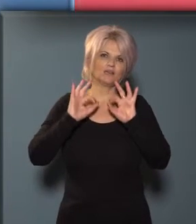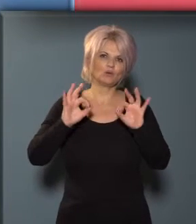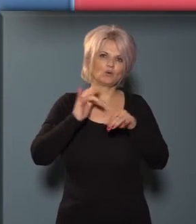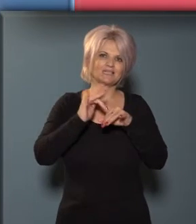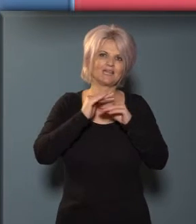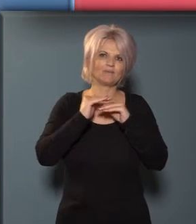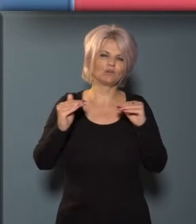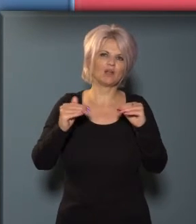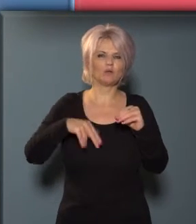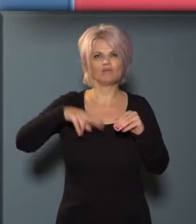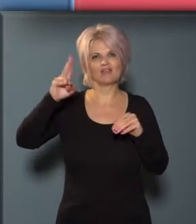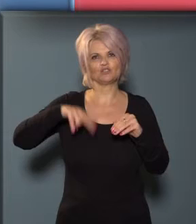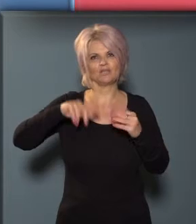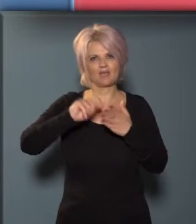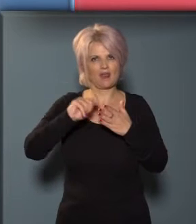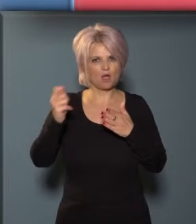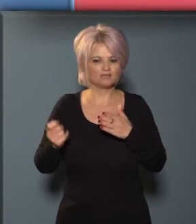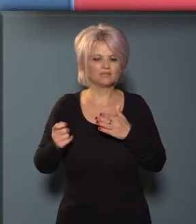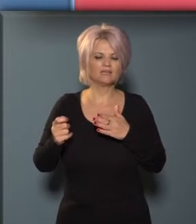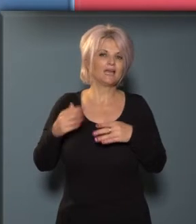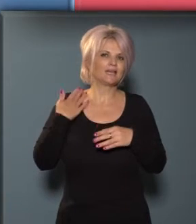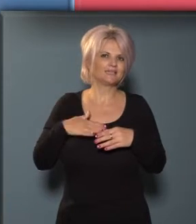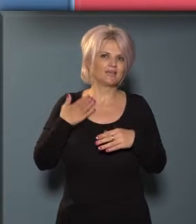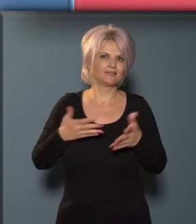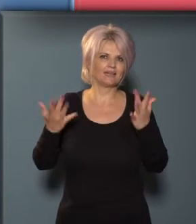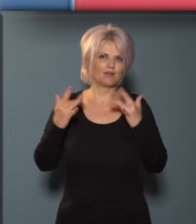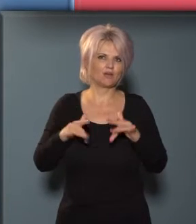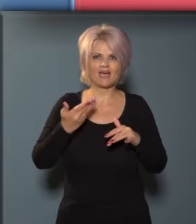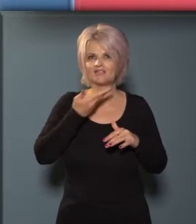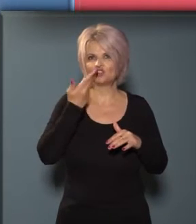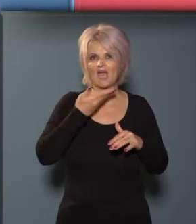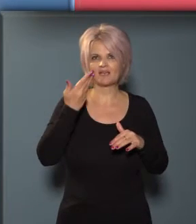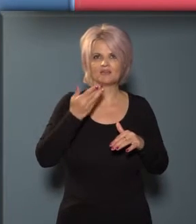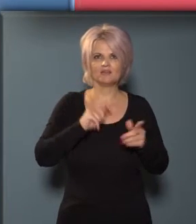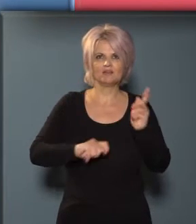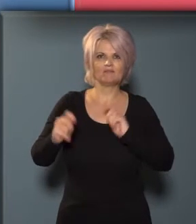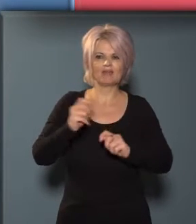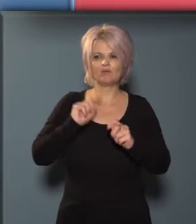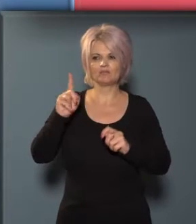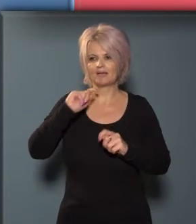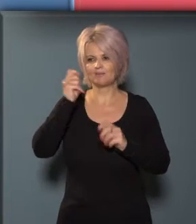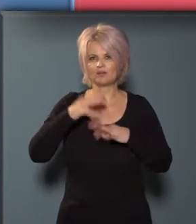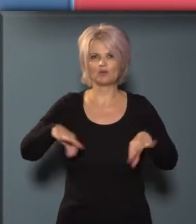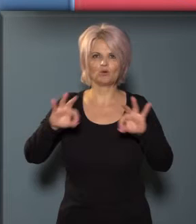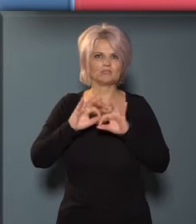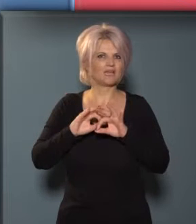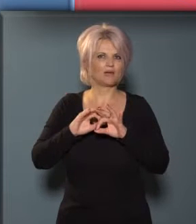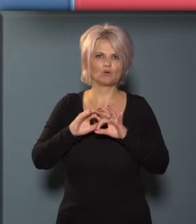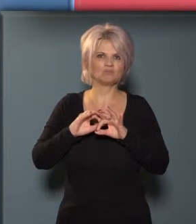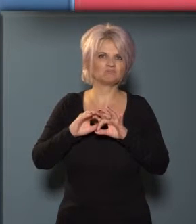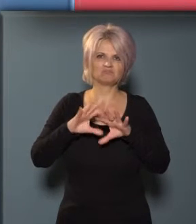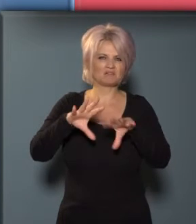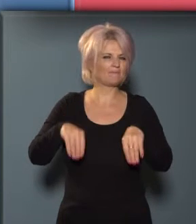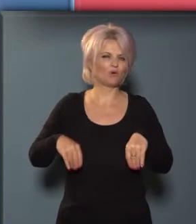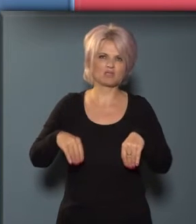színvonalú festékként árulunk, és szeretnek a helyi cseh vevők, miközben Magyarországon nem találta meg a helyét, nem fogadja